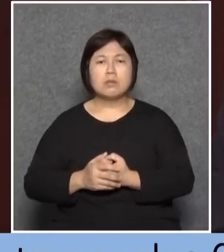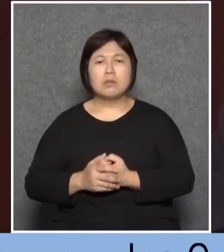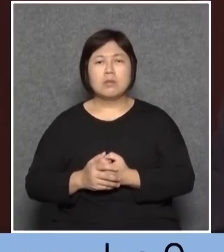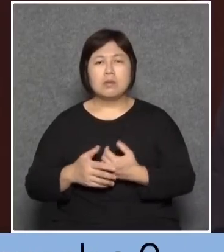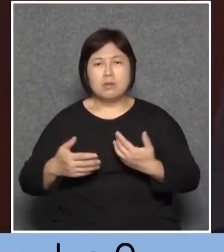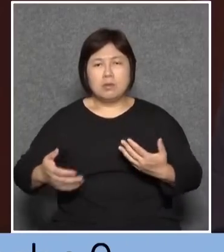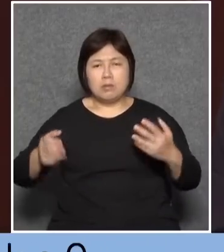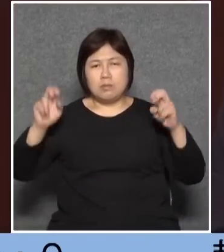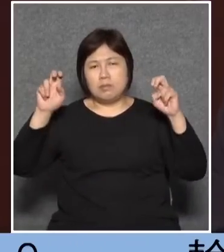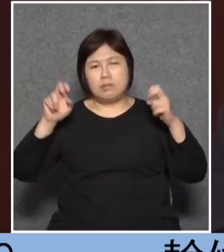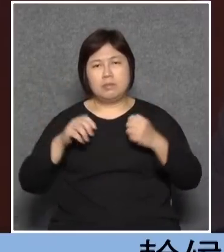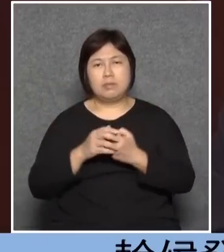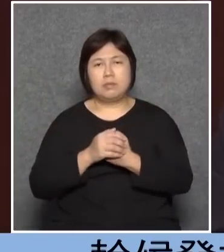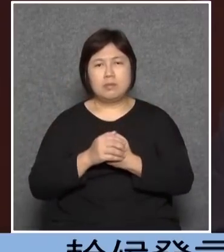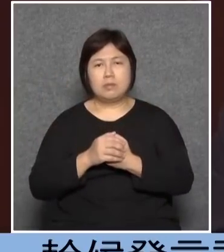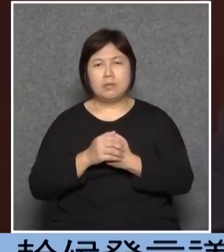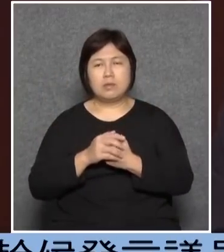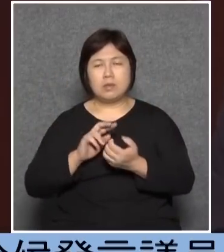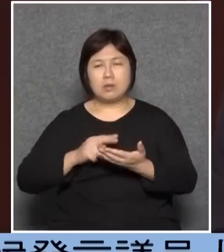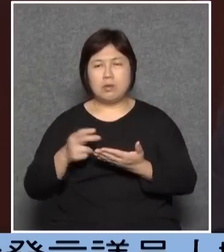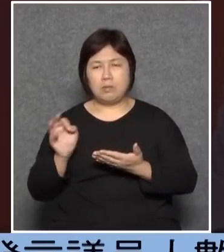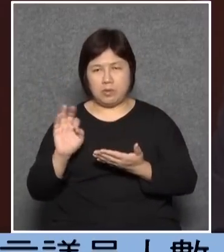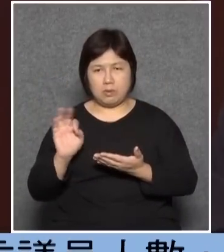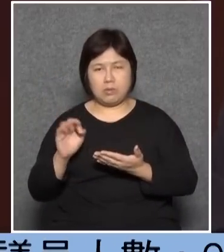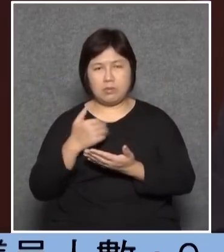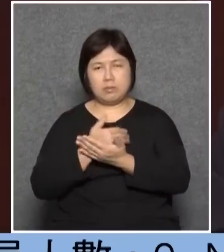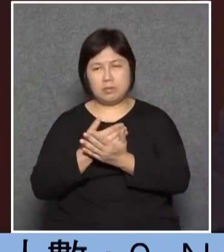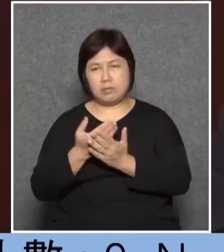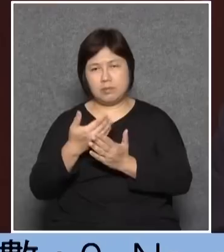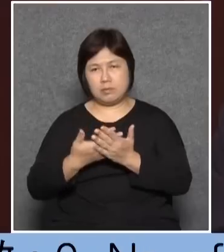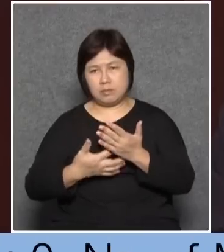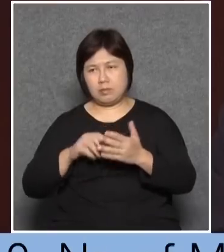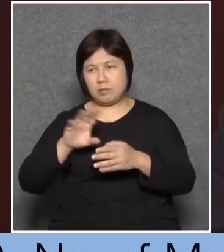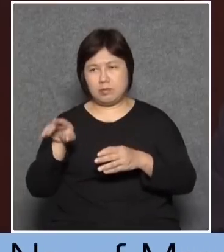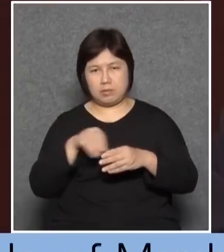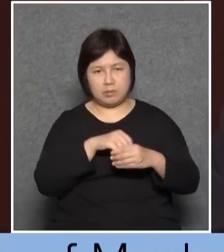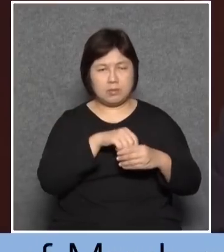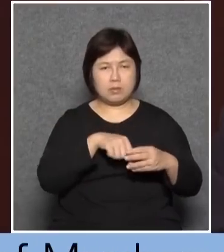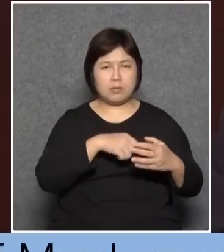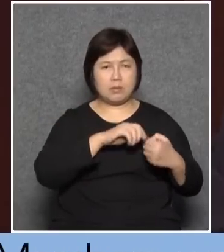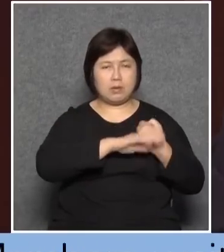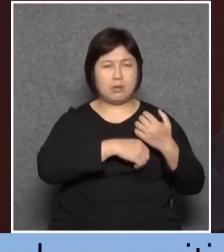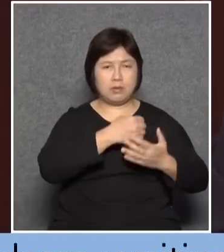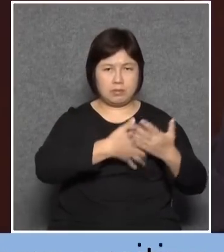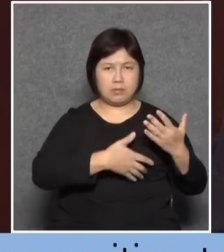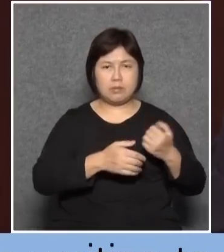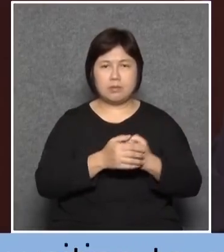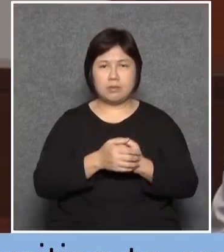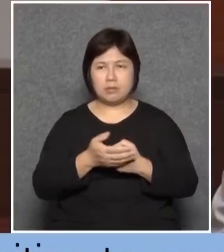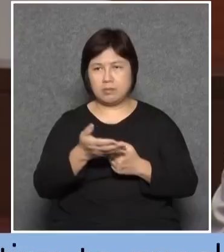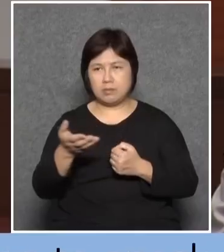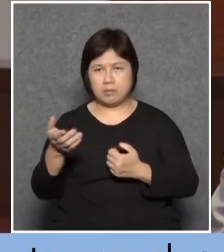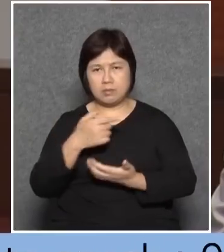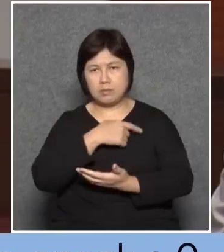議題。是將冇修正案的各項條文納入條例草案，所以請議員不